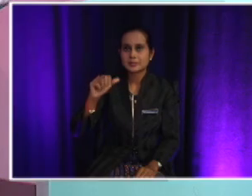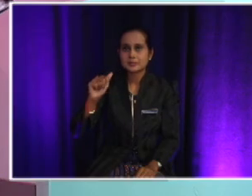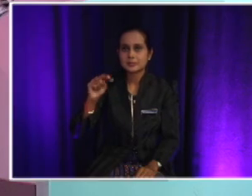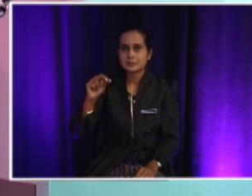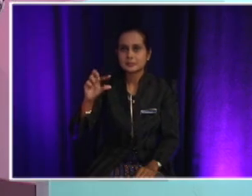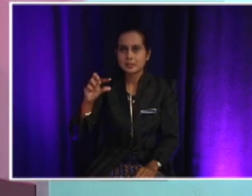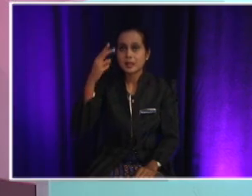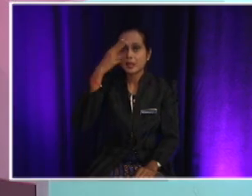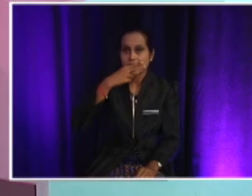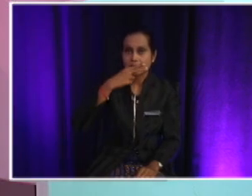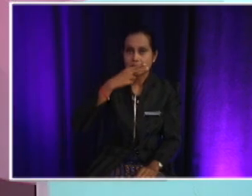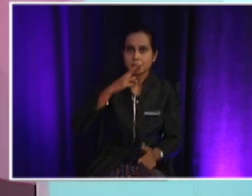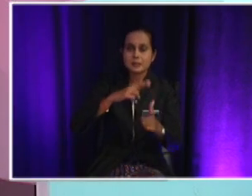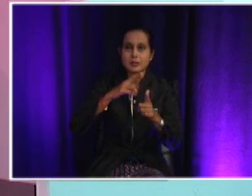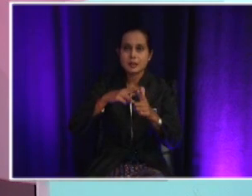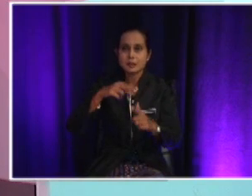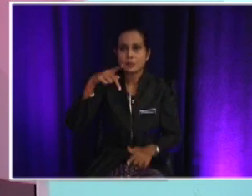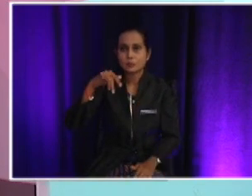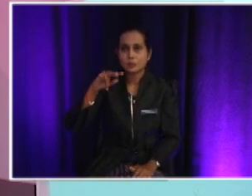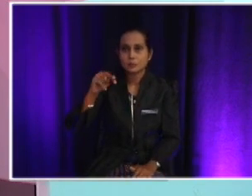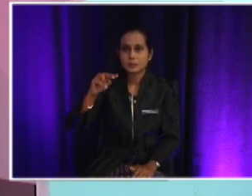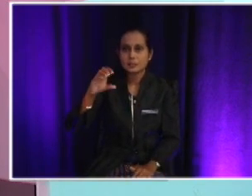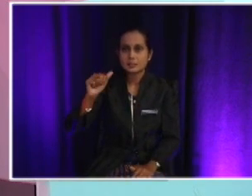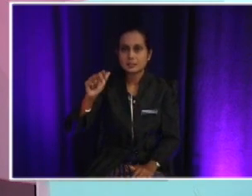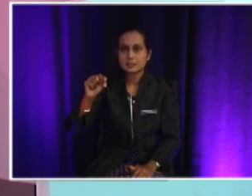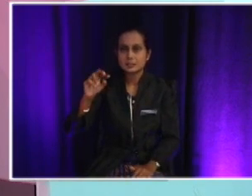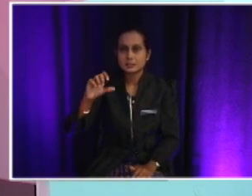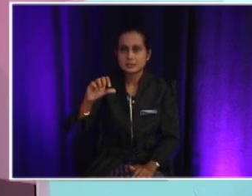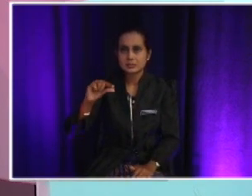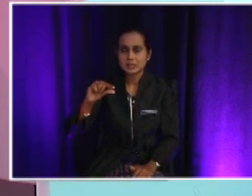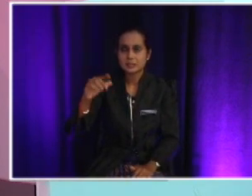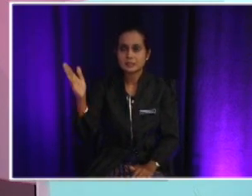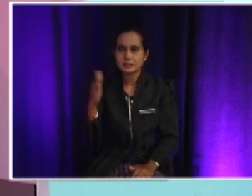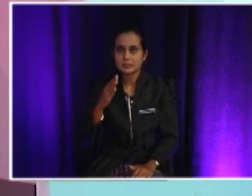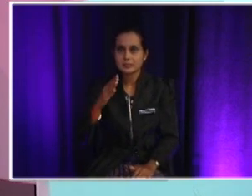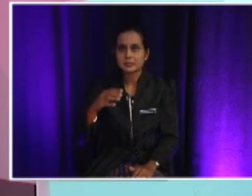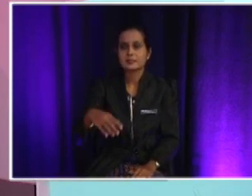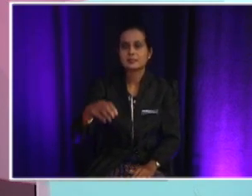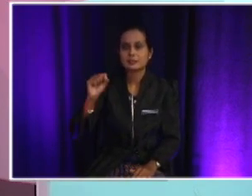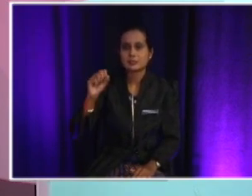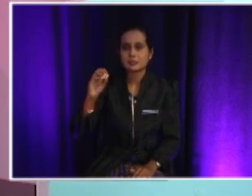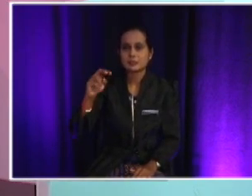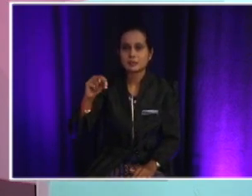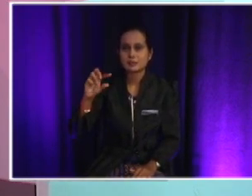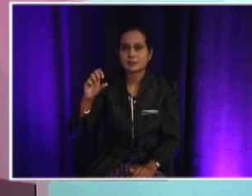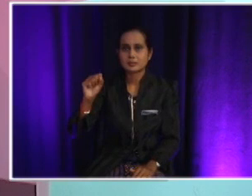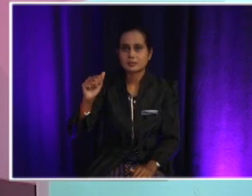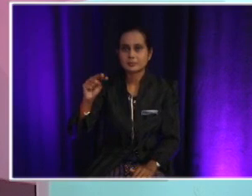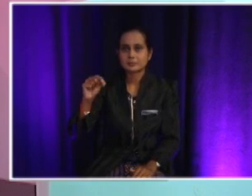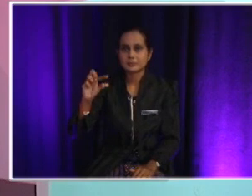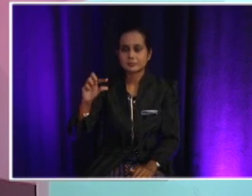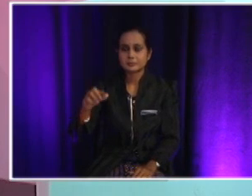tahu kalau pincang hadapan, okay, kalau pincang hadapan, diod, sambungan diod umpama suis yang